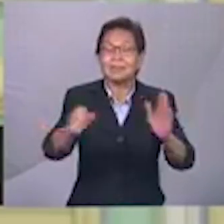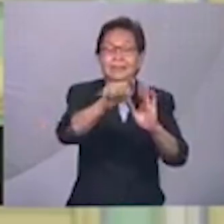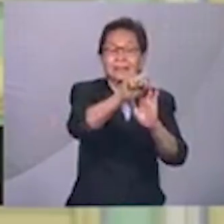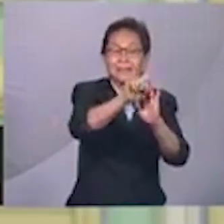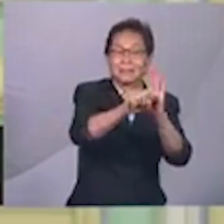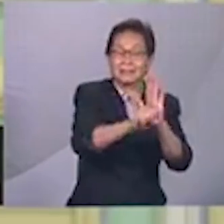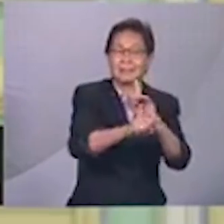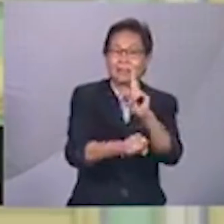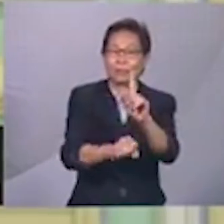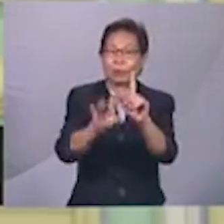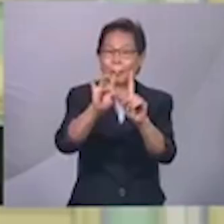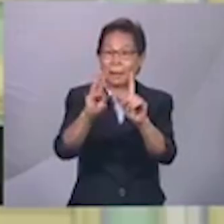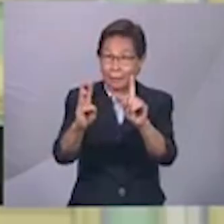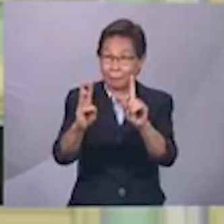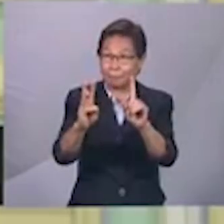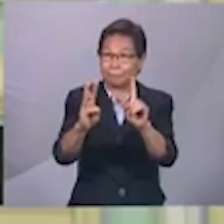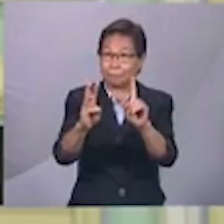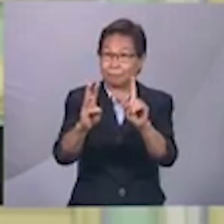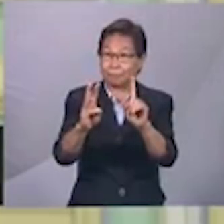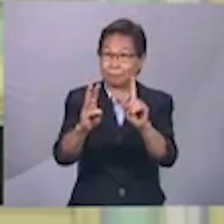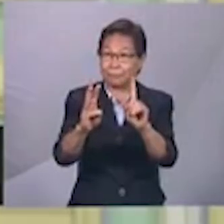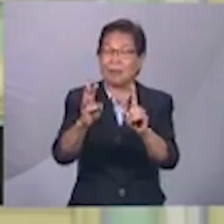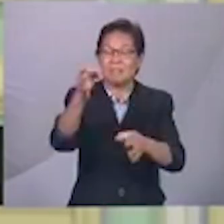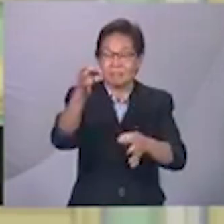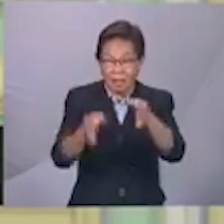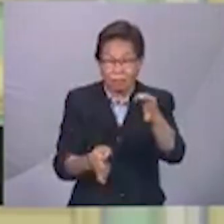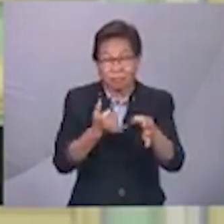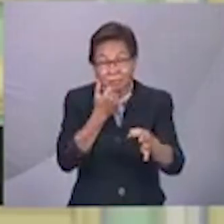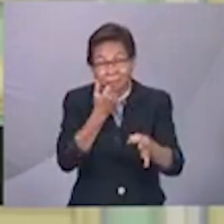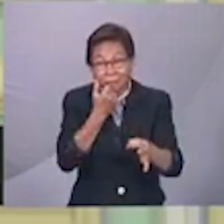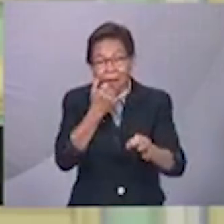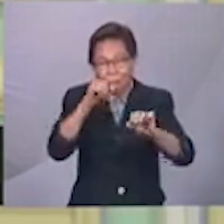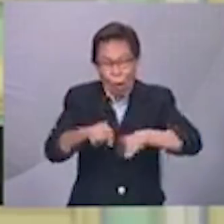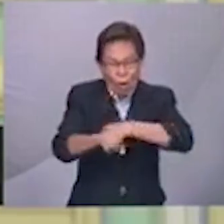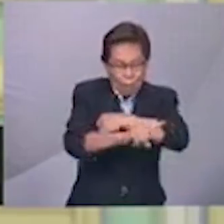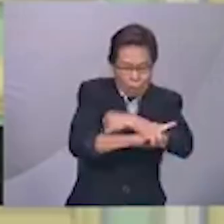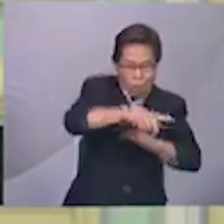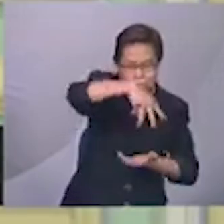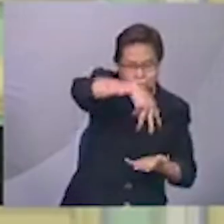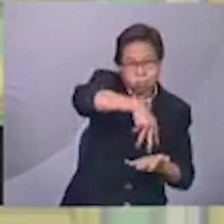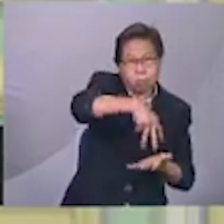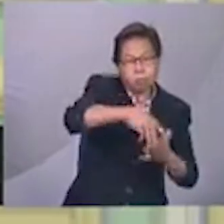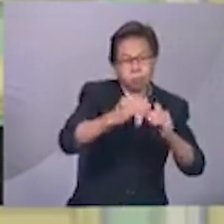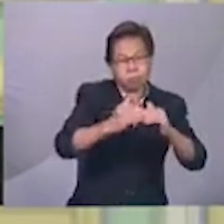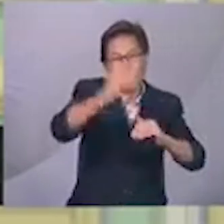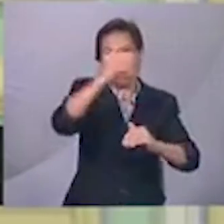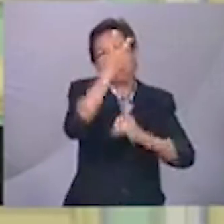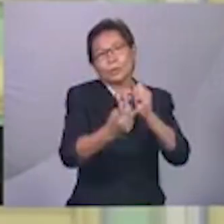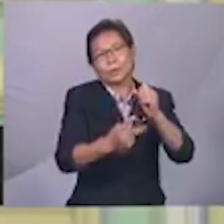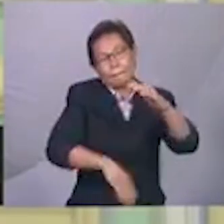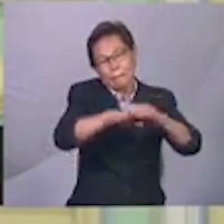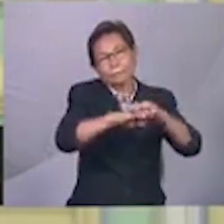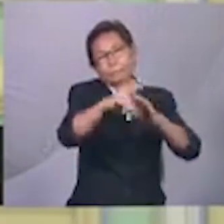Seksyen 186 Kanun Keseksaan, kesalahan mereka boleh dihukum penjara maksimum 2